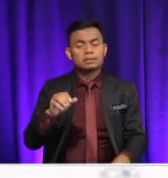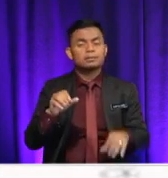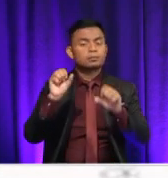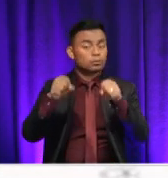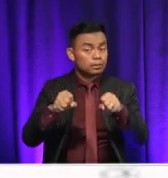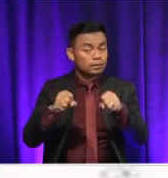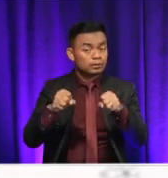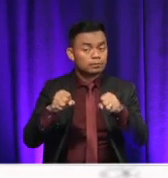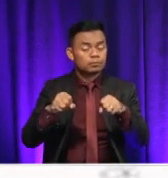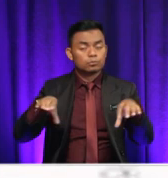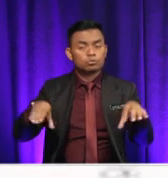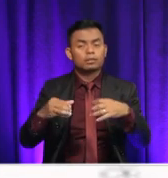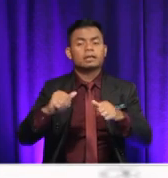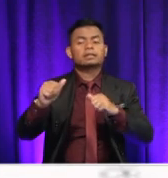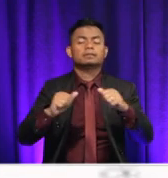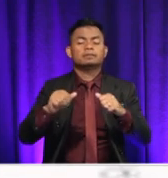sempurna